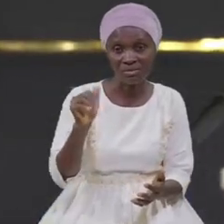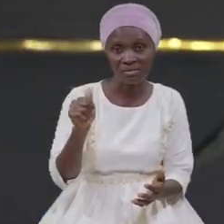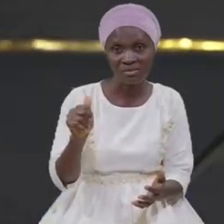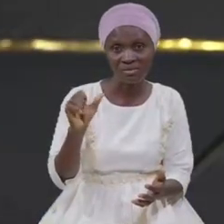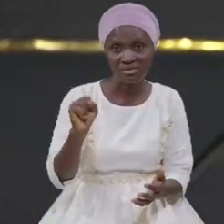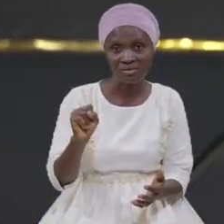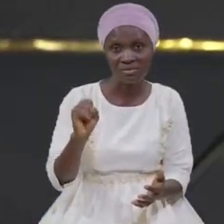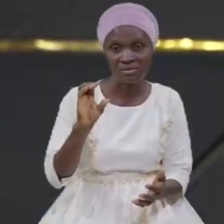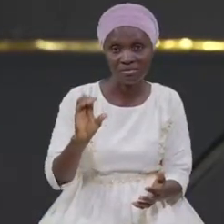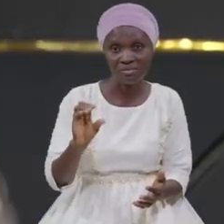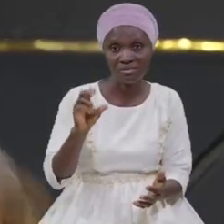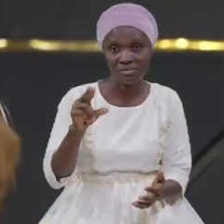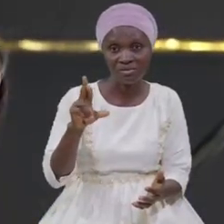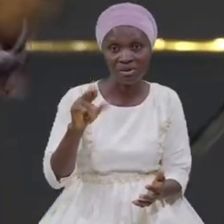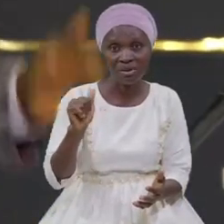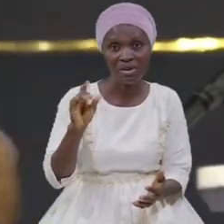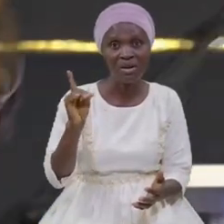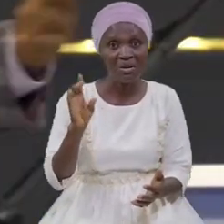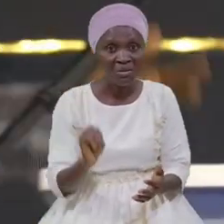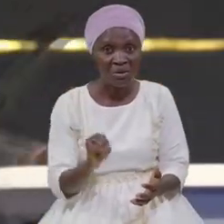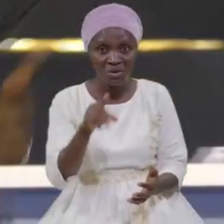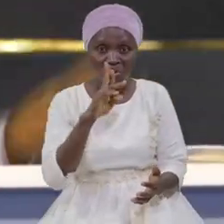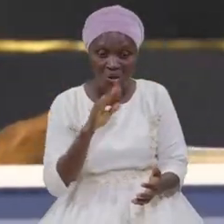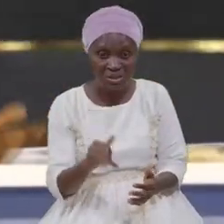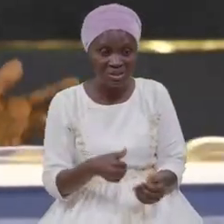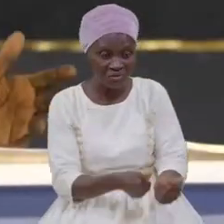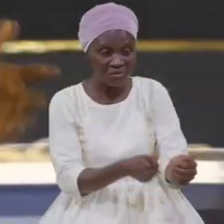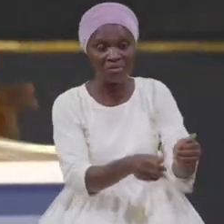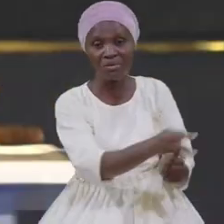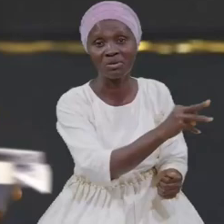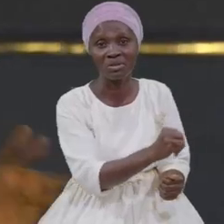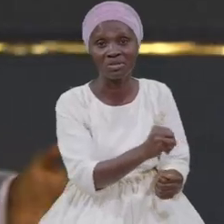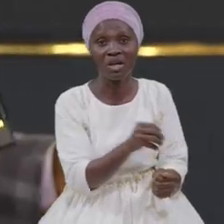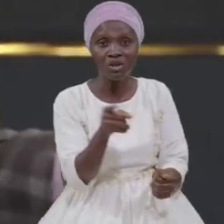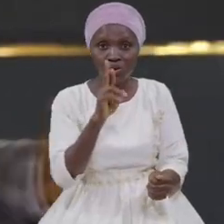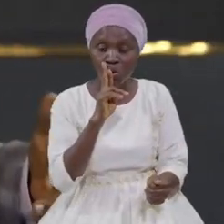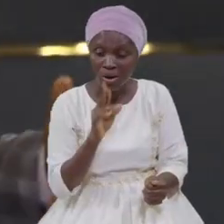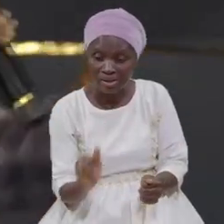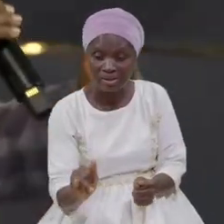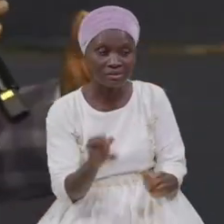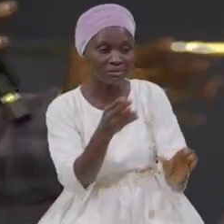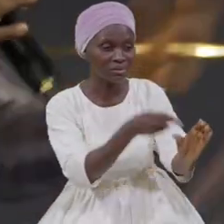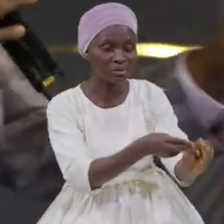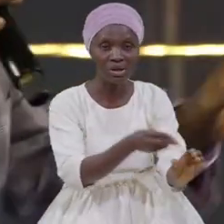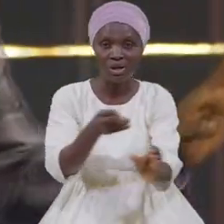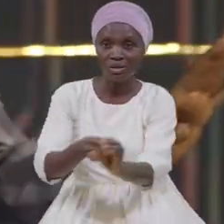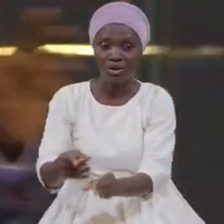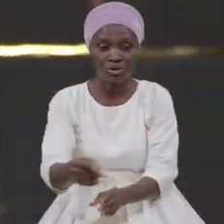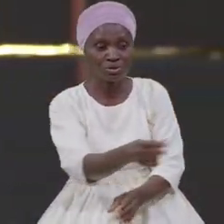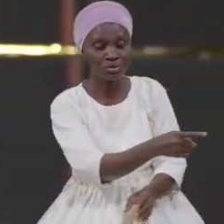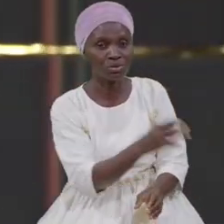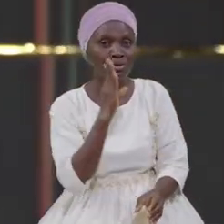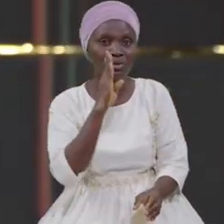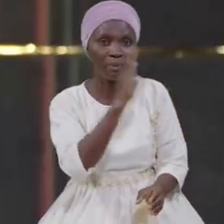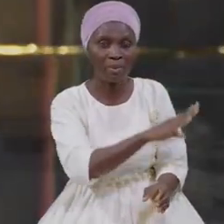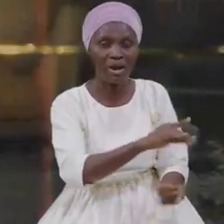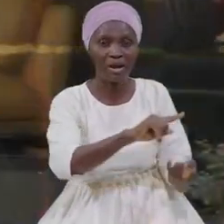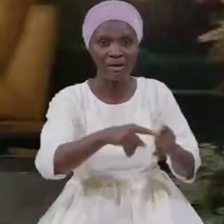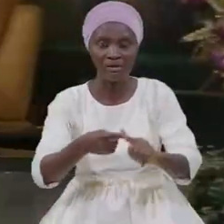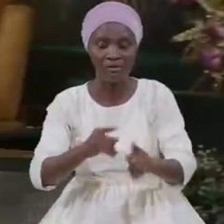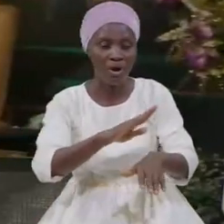tu te balades en faisant des enchantements. Et tu vas encore dans ces gangs-là et tu fais ce qu'ils